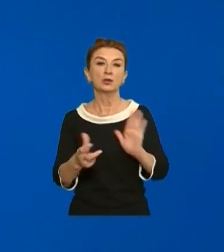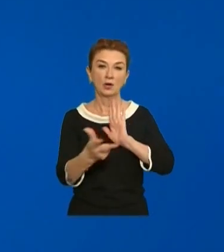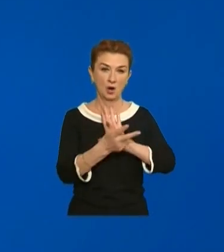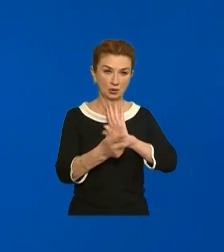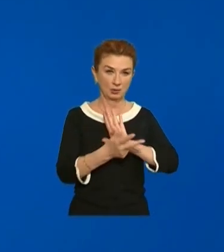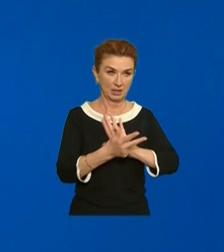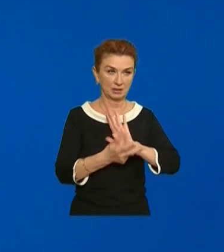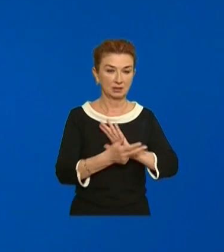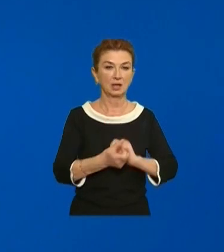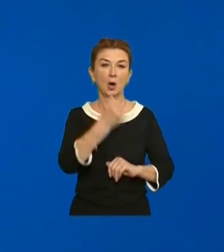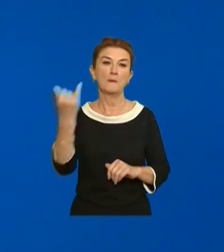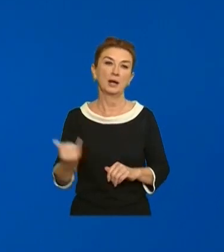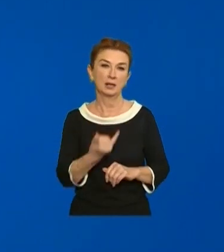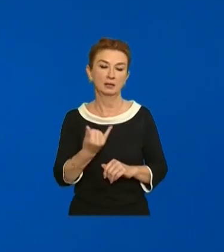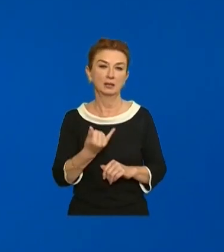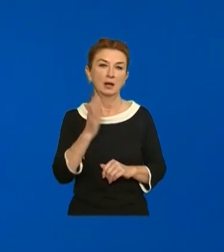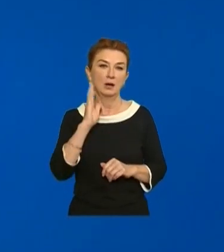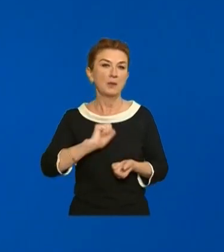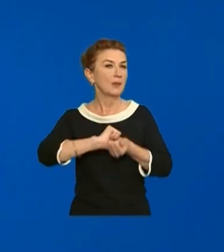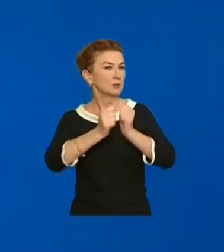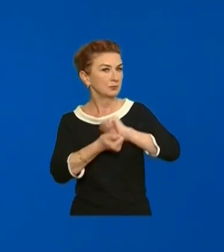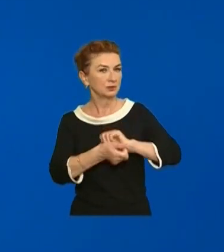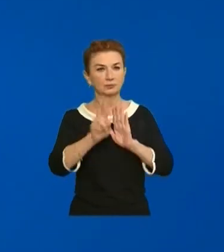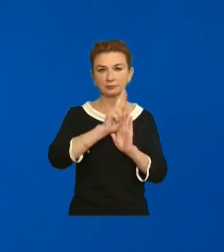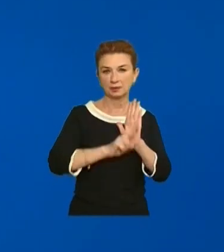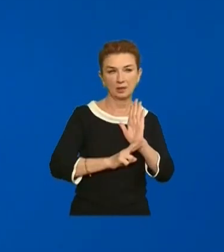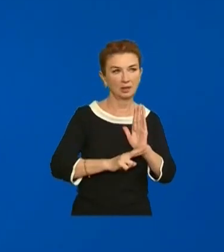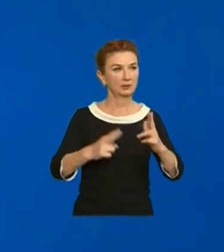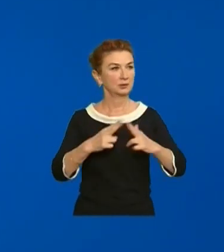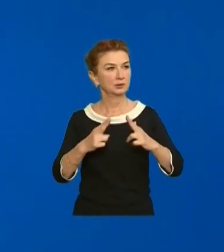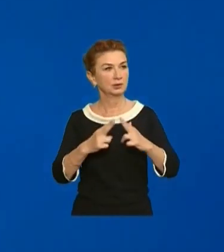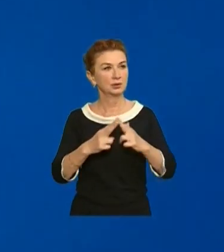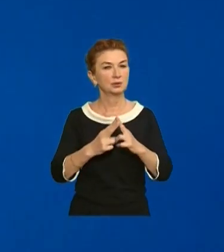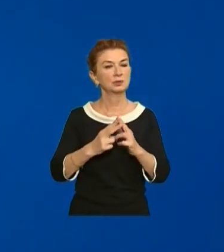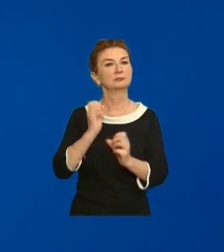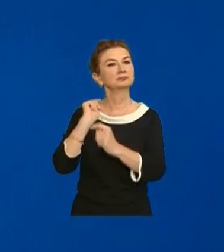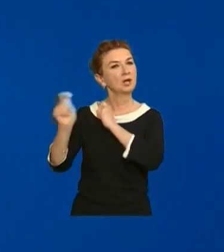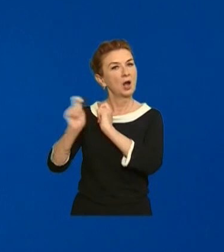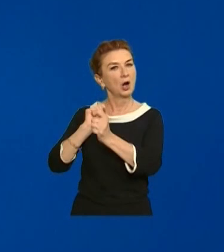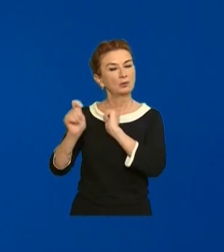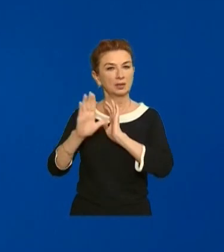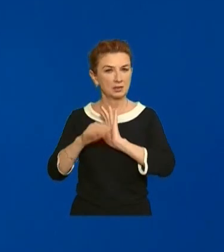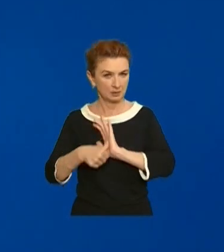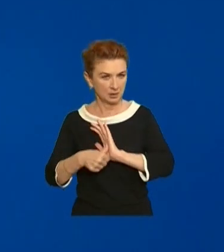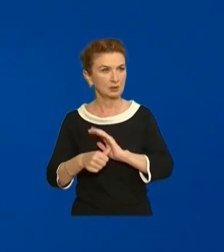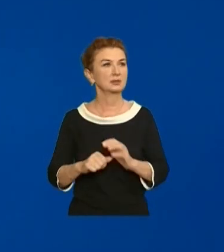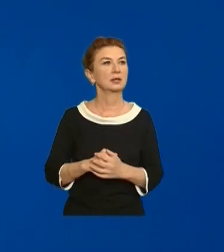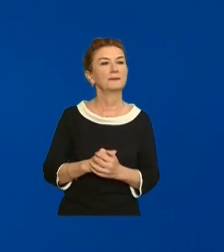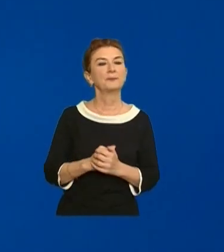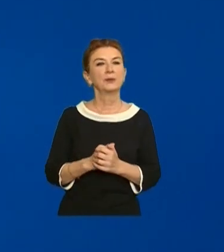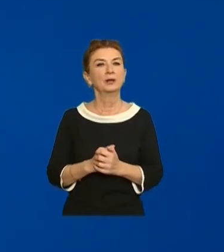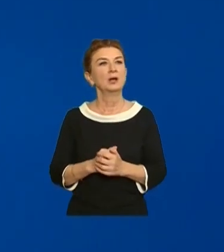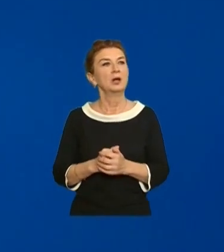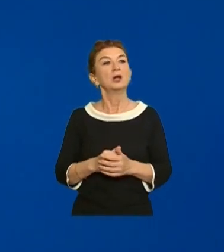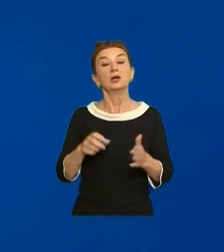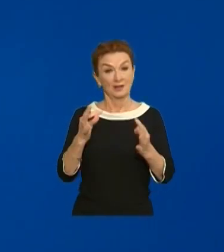18 maja zmienione będą reguły dotyczące funkcjonowania komunikacji miejskiej, transportu publicznego.